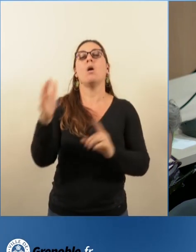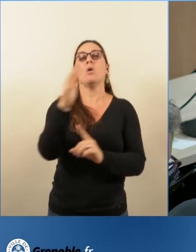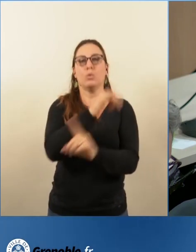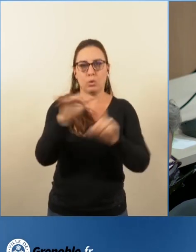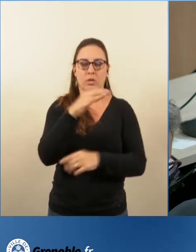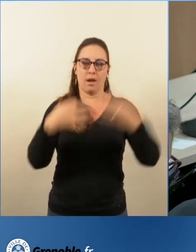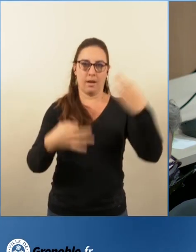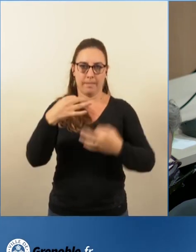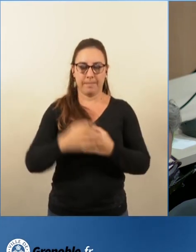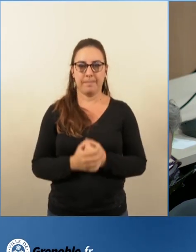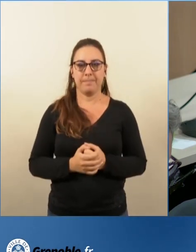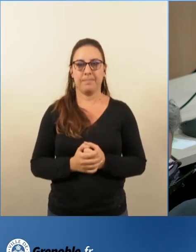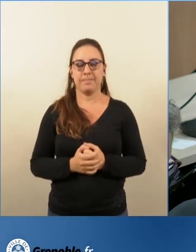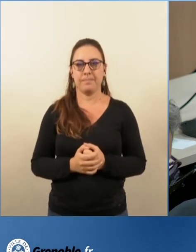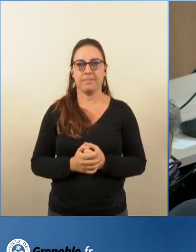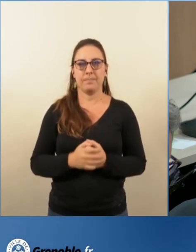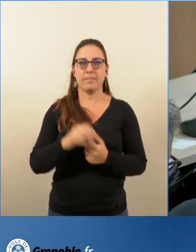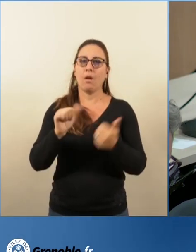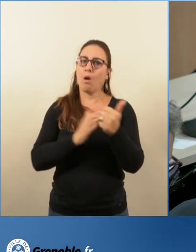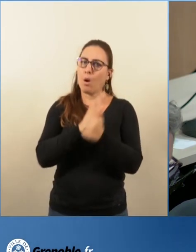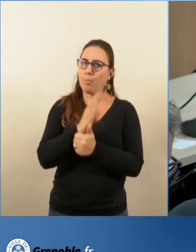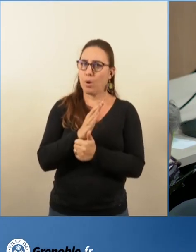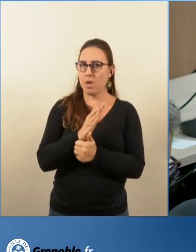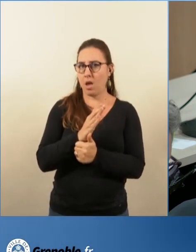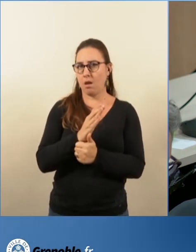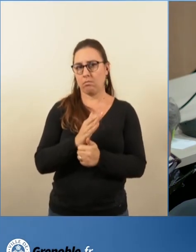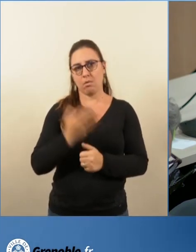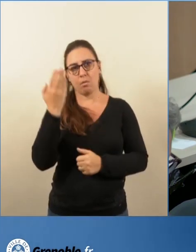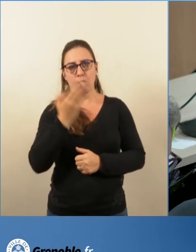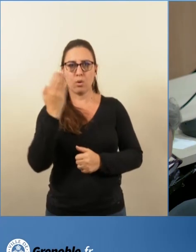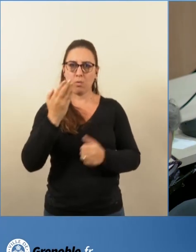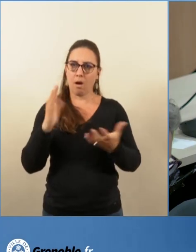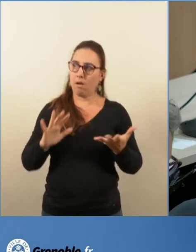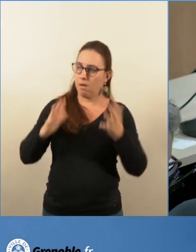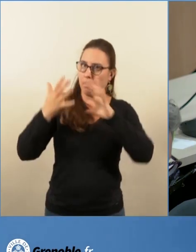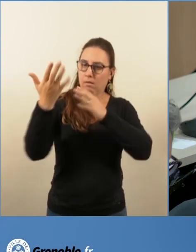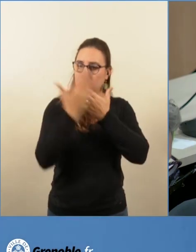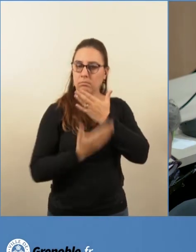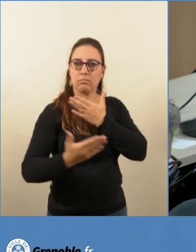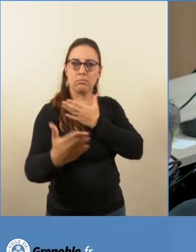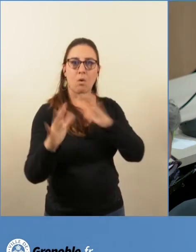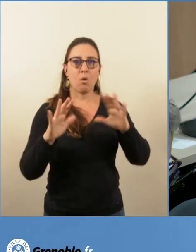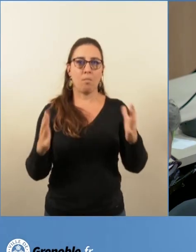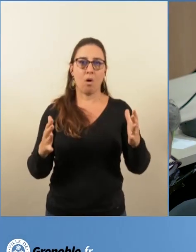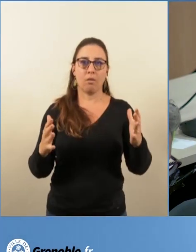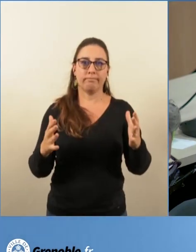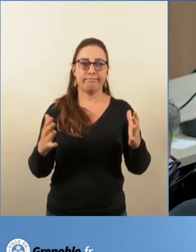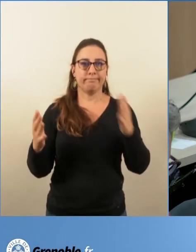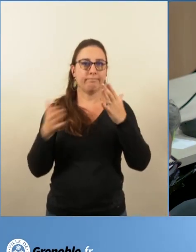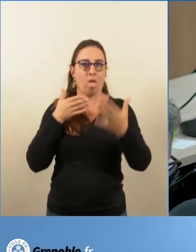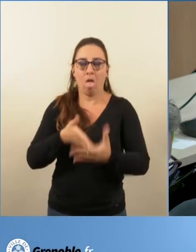tout d'abord il nous faut prendre acte que la poursuite de ces transformations se fera désormais dans un univers de contrainte